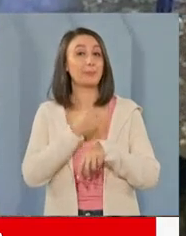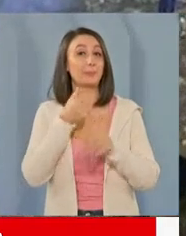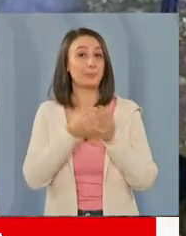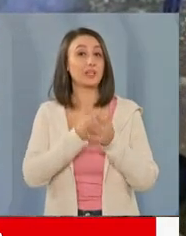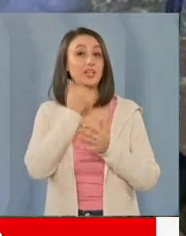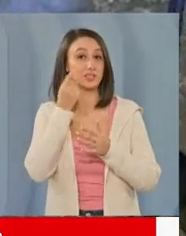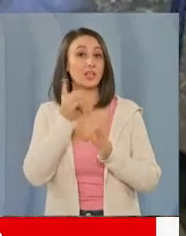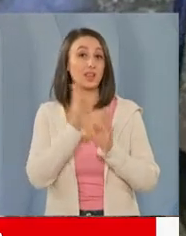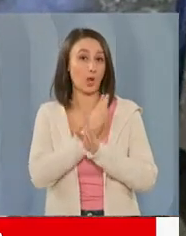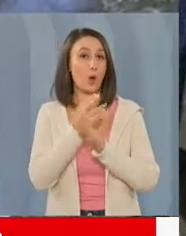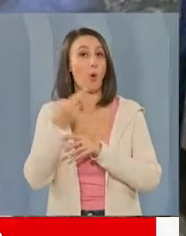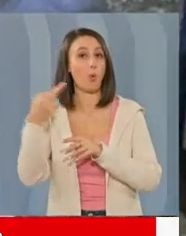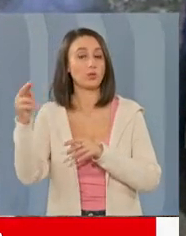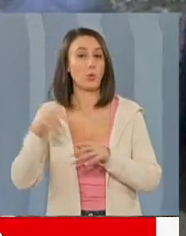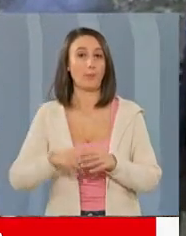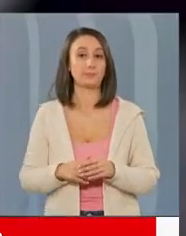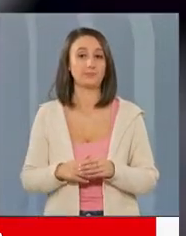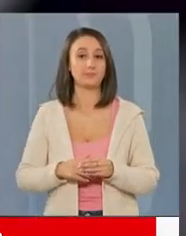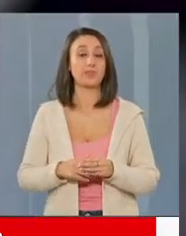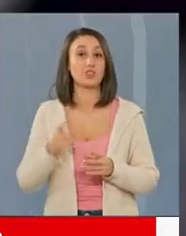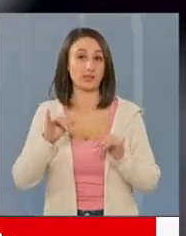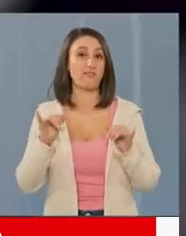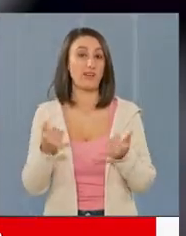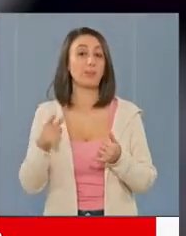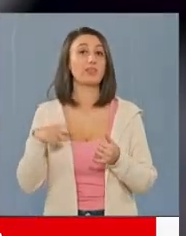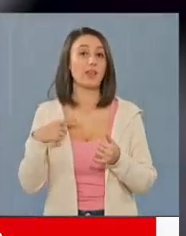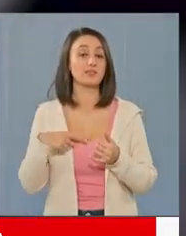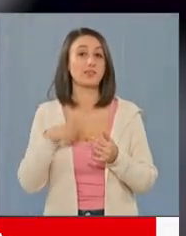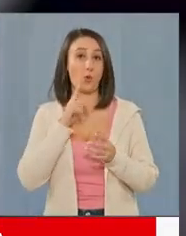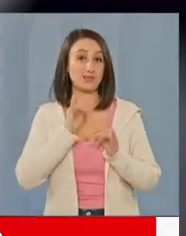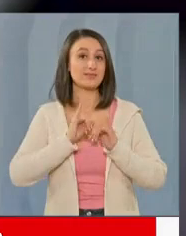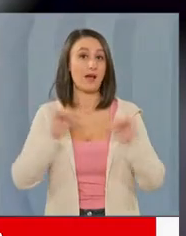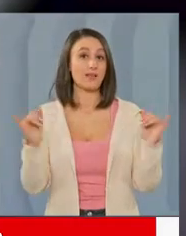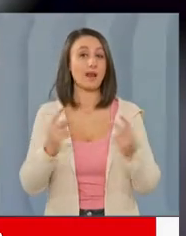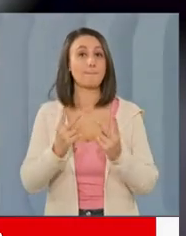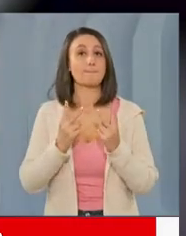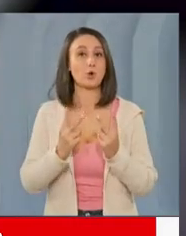teroarea rusă va merge mai departe Iar acest eveniment este de fapt o escaladare semnificativă